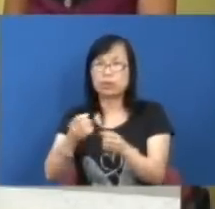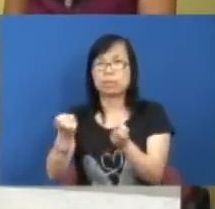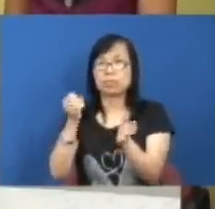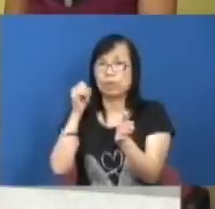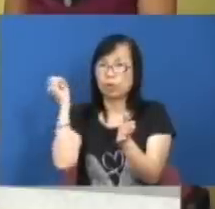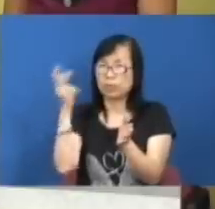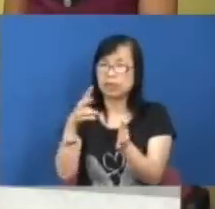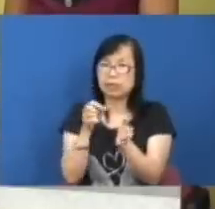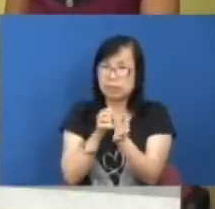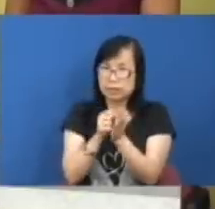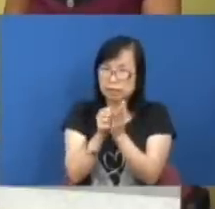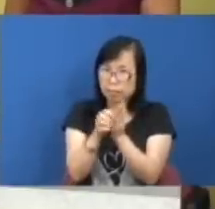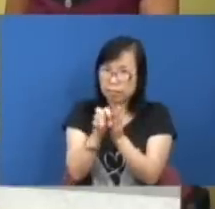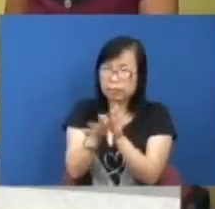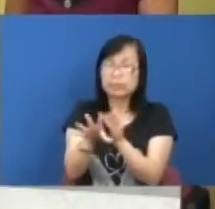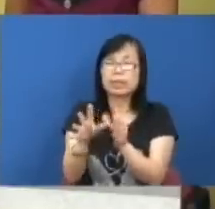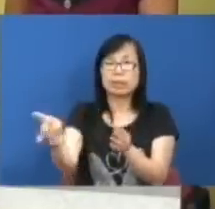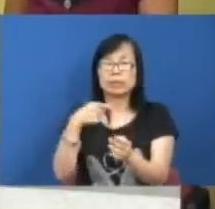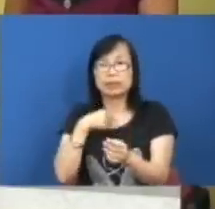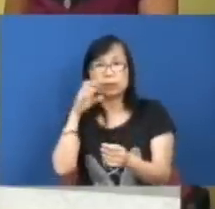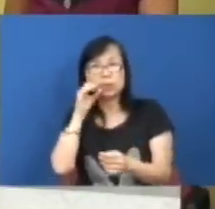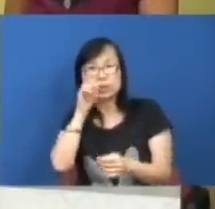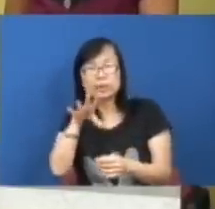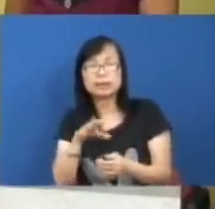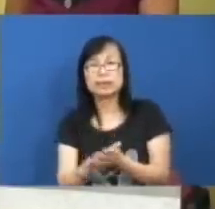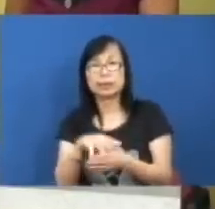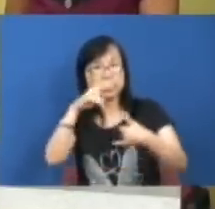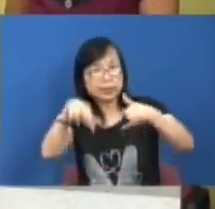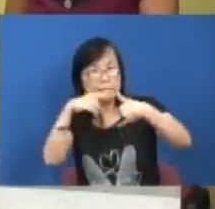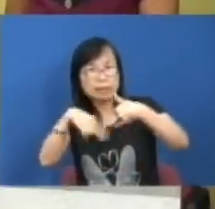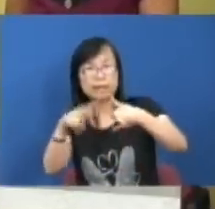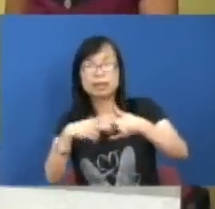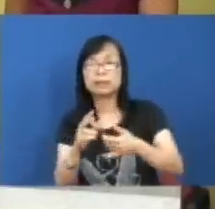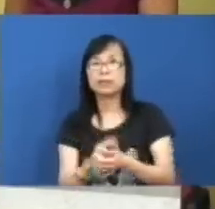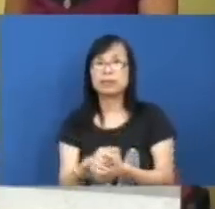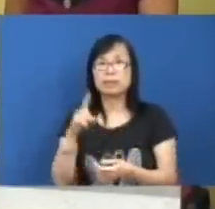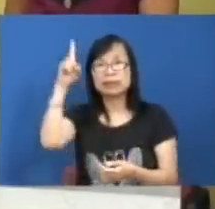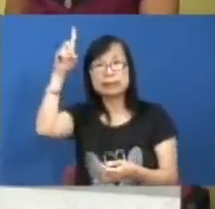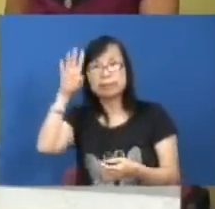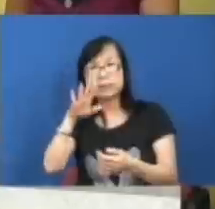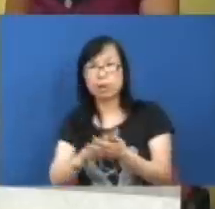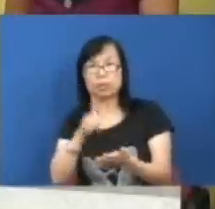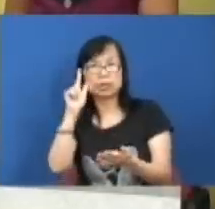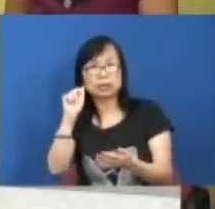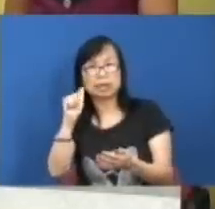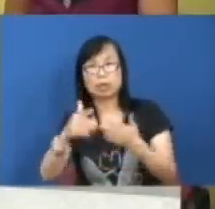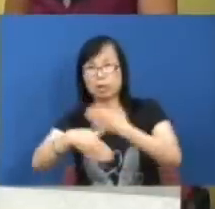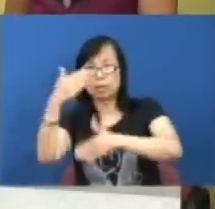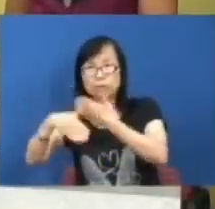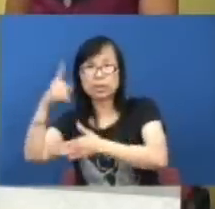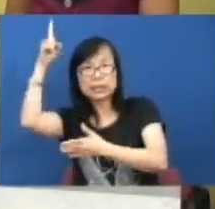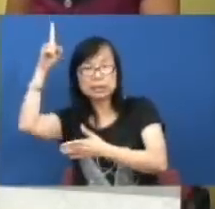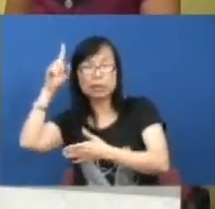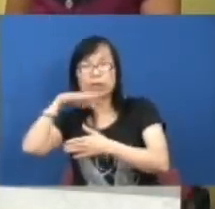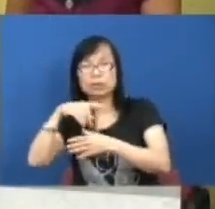就係咯。 最緊要就係有兩個地方一定，我哋都會建議顧問公司去檢查，就係天面防水。因為特別係舊樓，好多時嗰個天台咧都